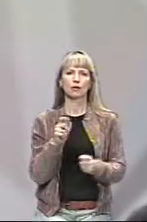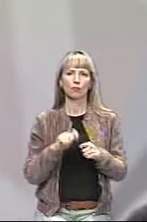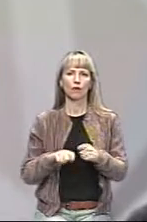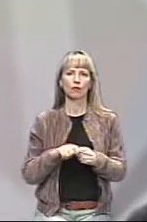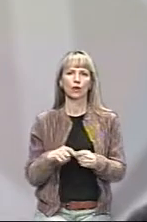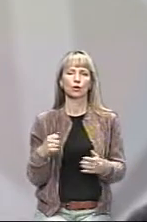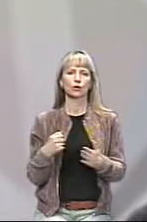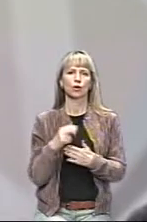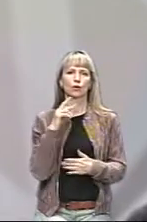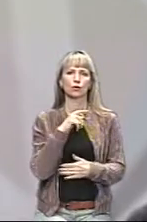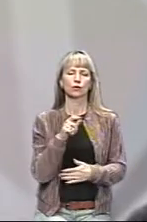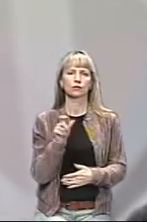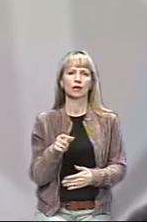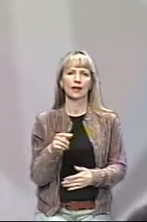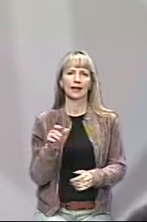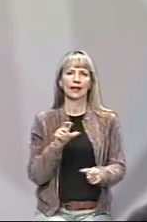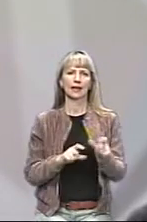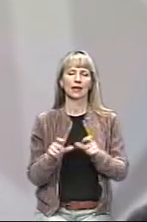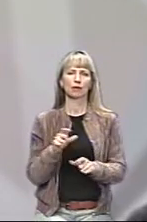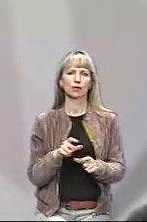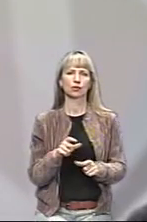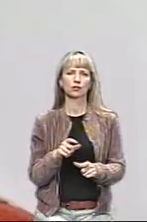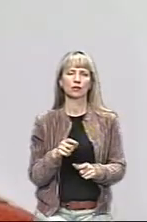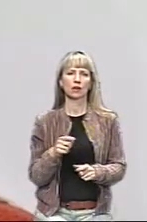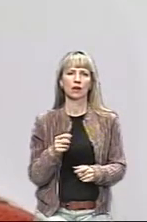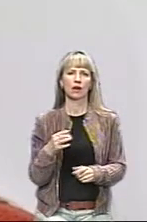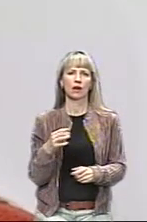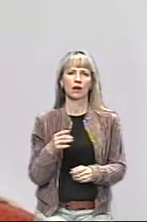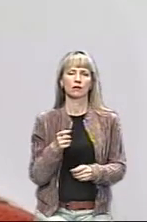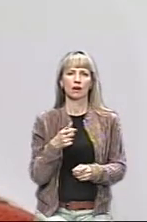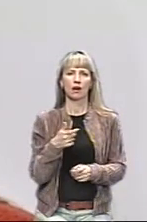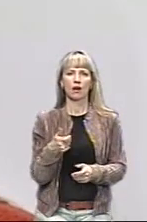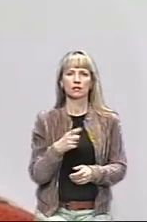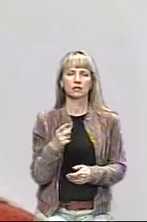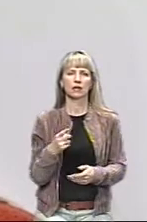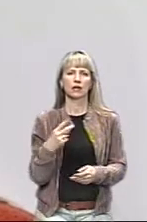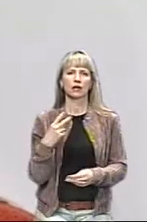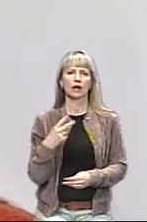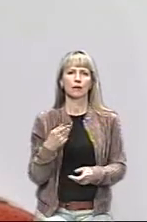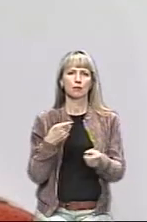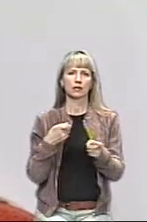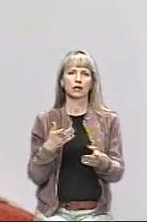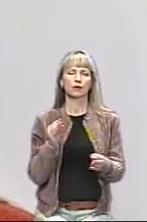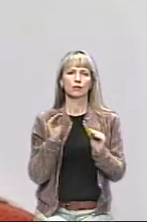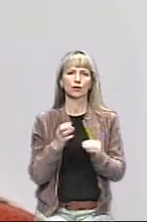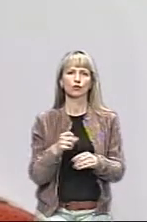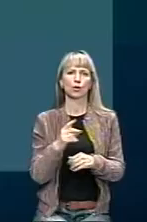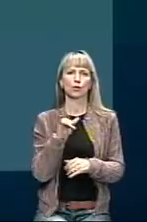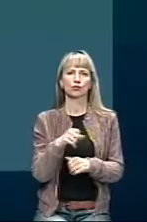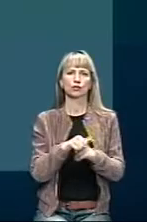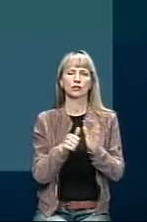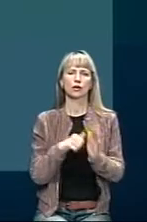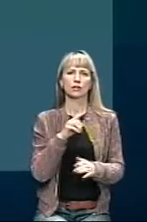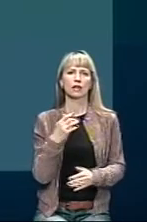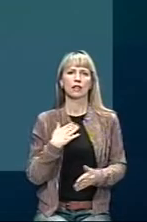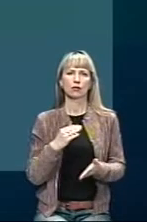отруєнь протестувальників хімічними речовинами, балістичною експертизою щодо розстрілів 20 лютого, яку призначили ще у 16-му. За